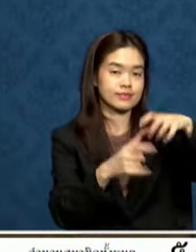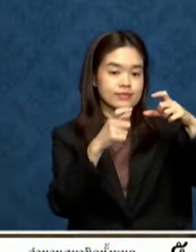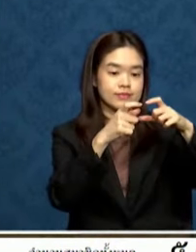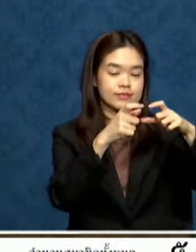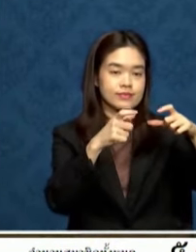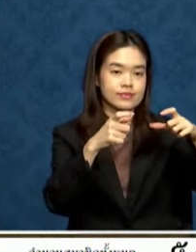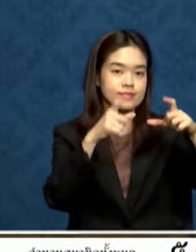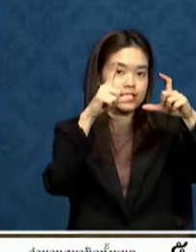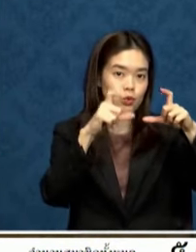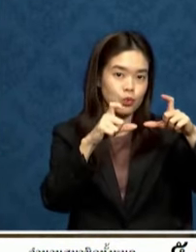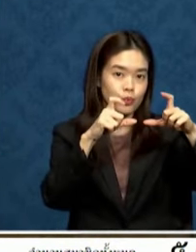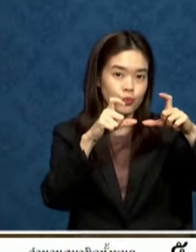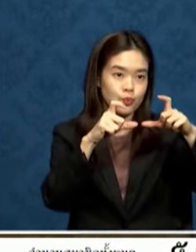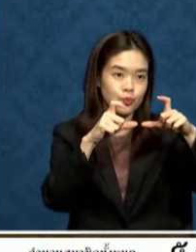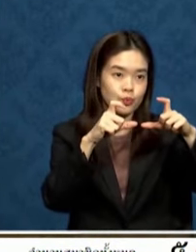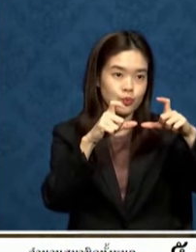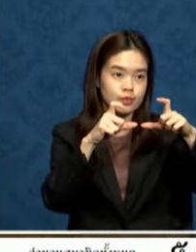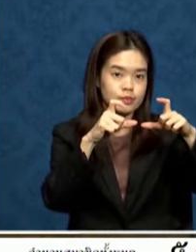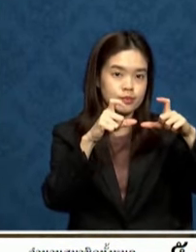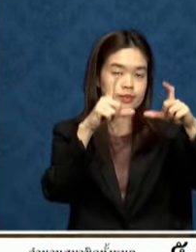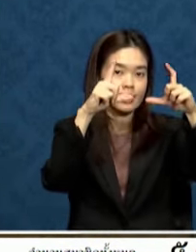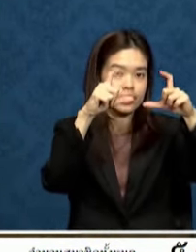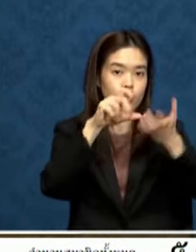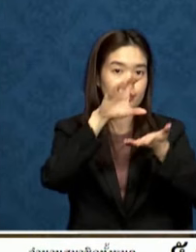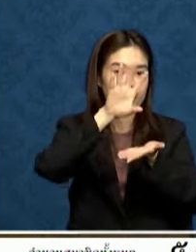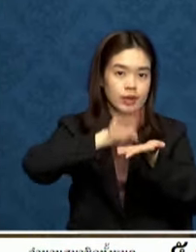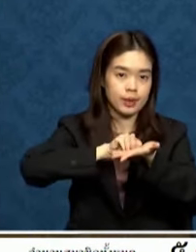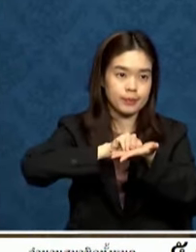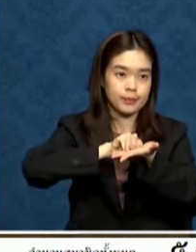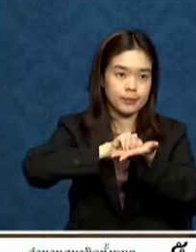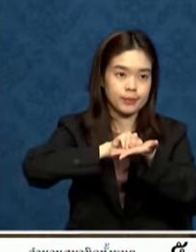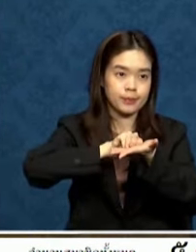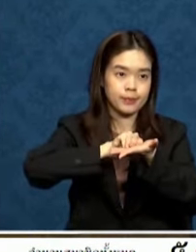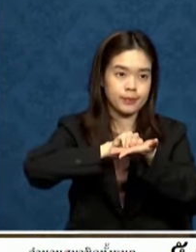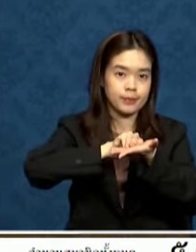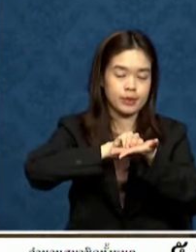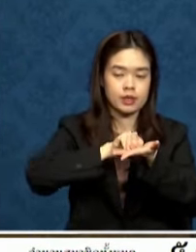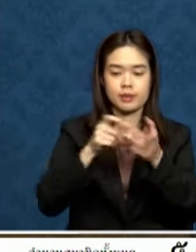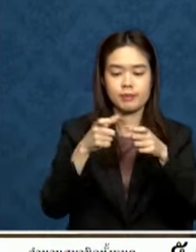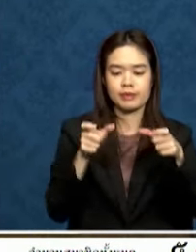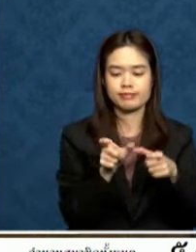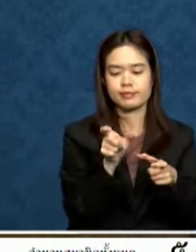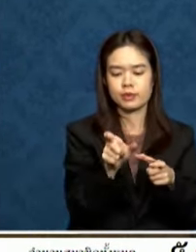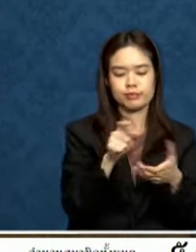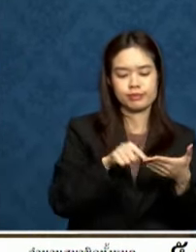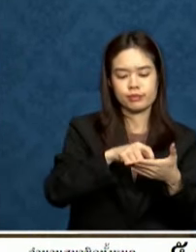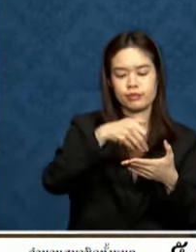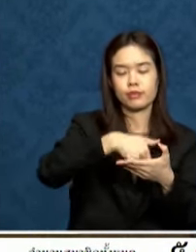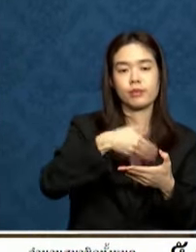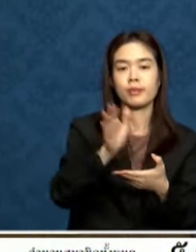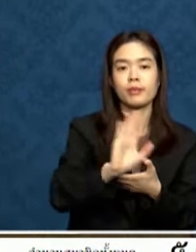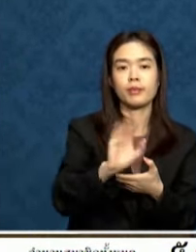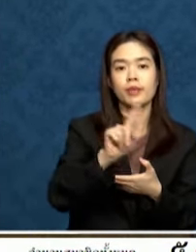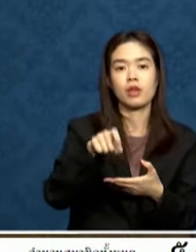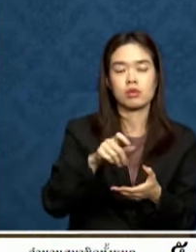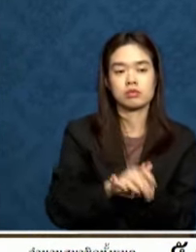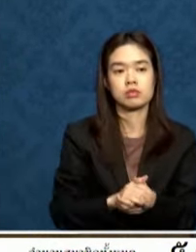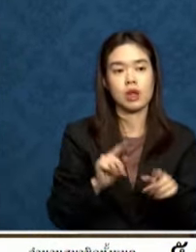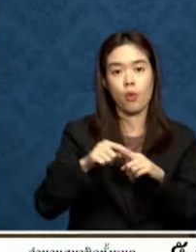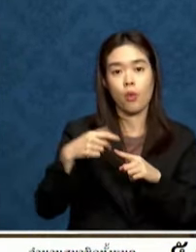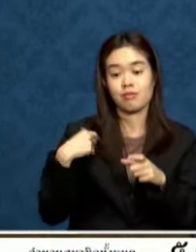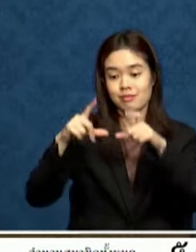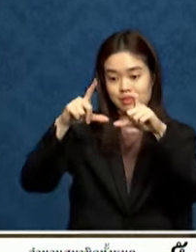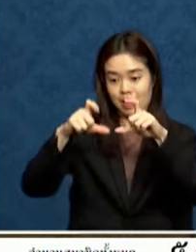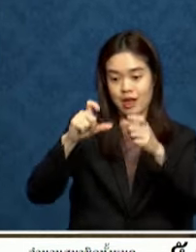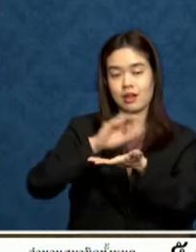รูปแชทนึงนะครับลงไปแล้วเดินไปไม่ต้องมีบัตรเลือกตั้งพอถ่ายรูปครับรูปเราเนี่ยจะถูก